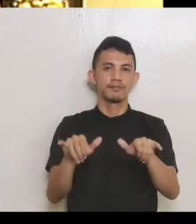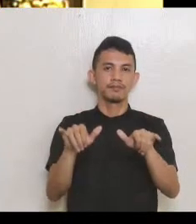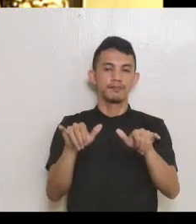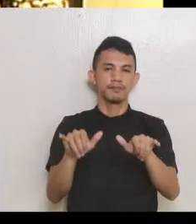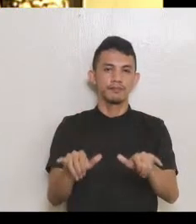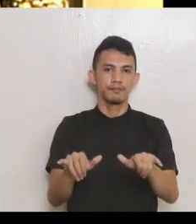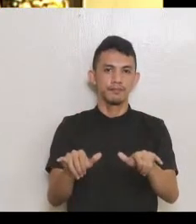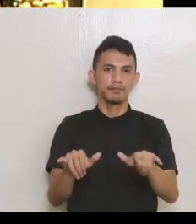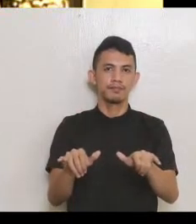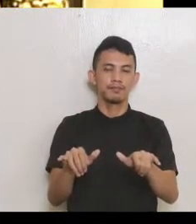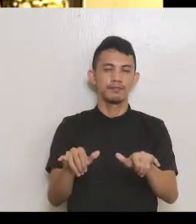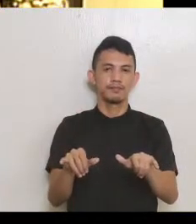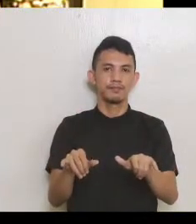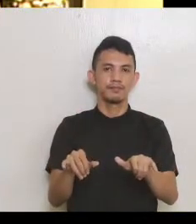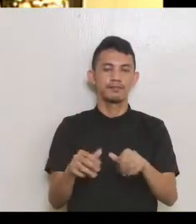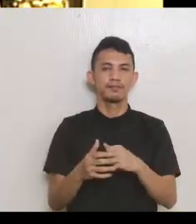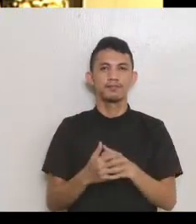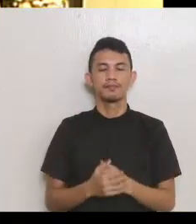mga pahibalo.